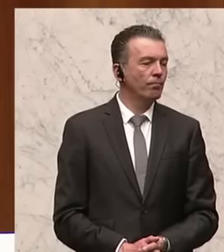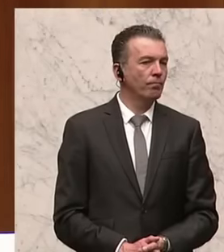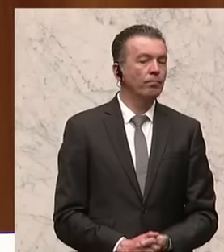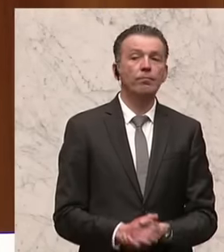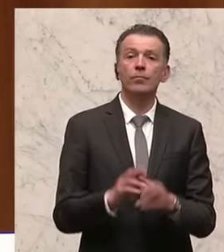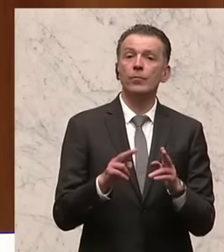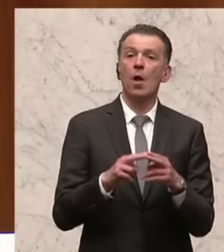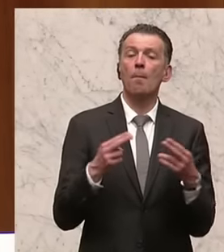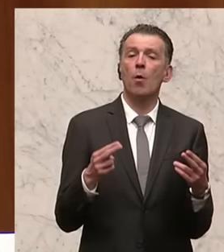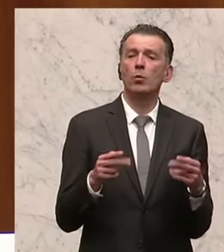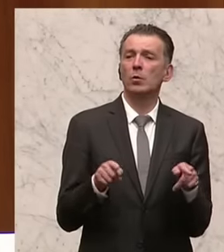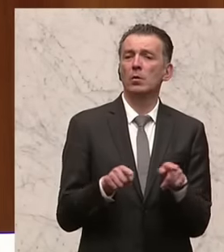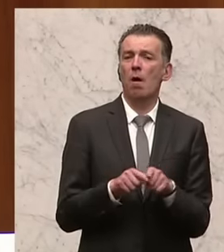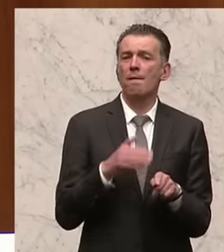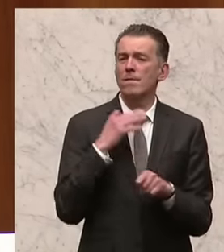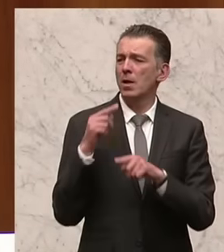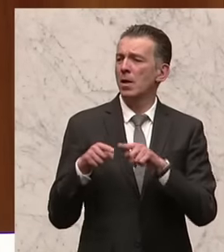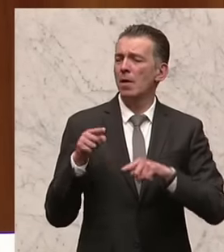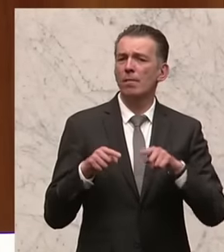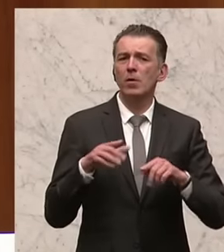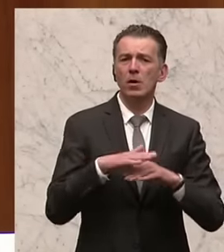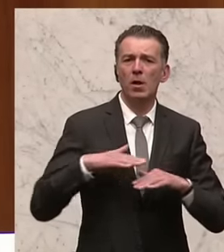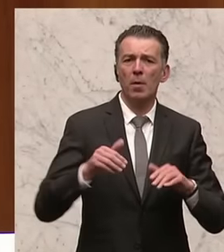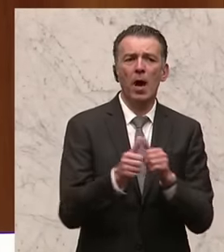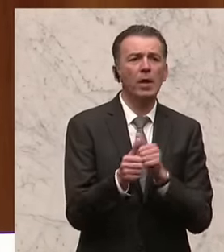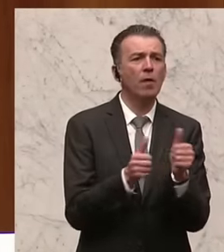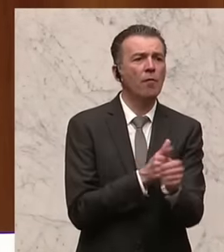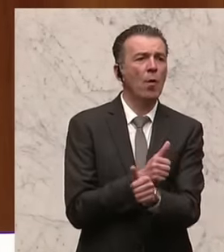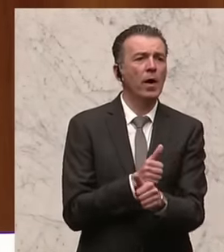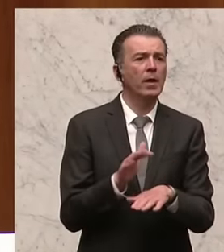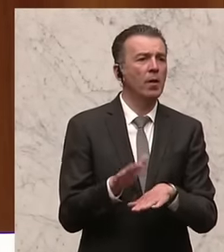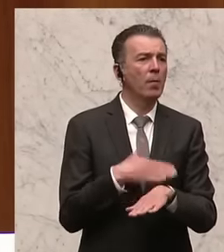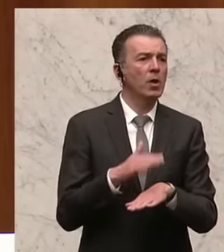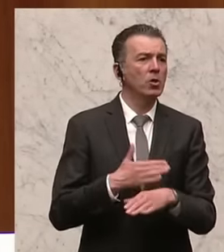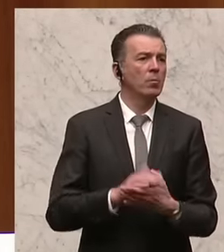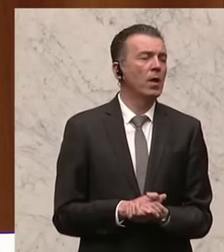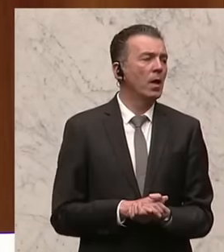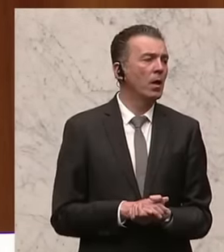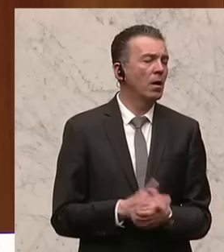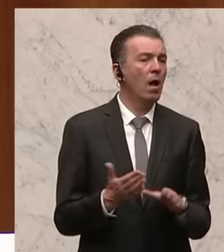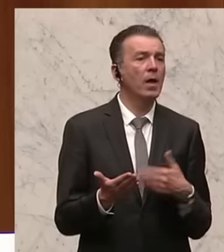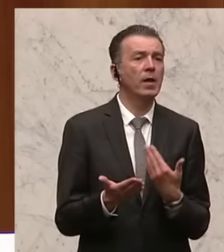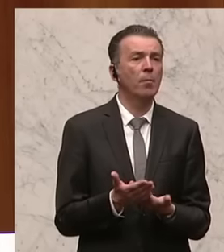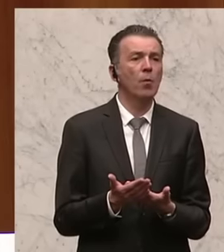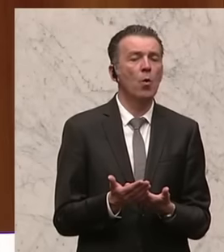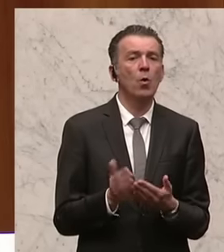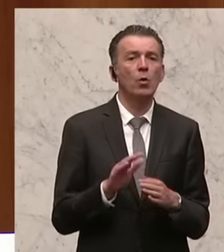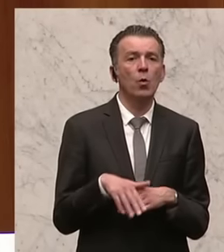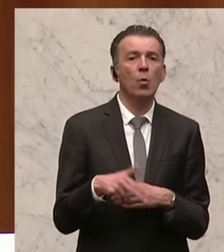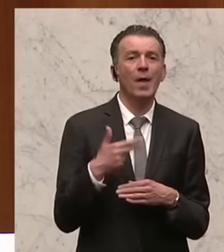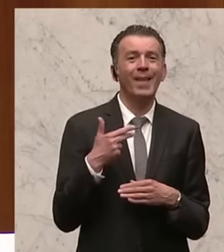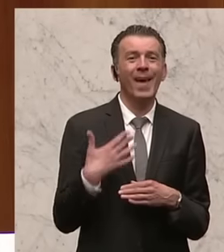Der Bund ist auch in vielen anderen Bereichen, nimmt eine Vorreiterrolle ein. Beispielsweise durch das Angebot an über